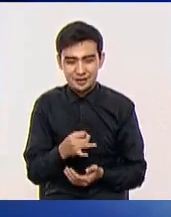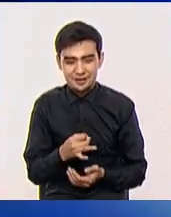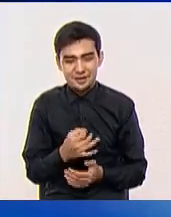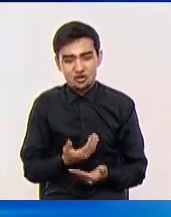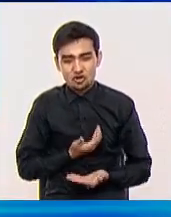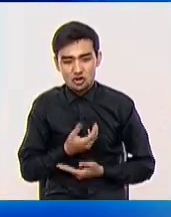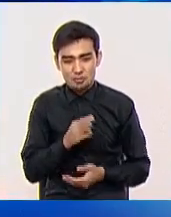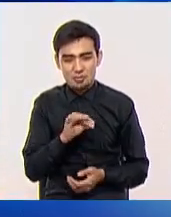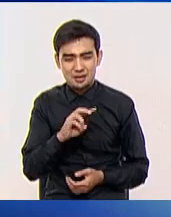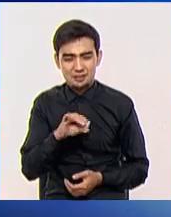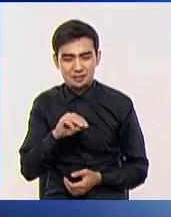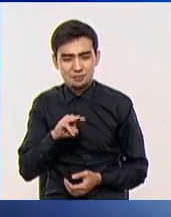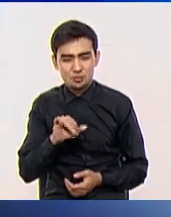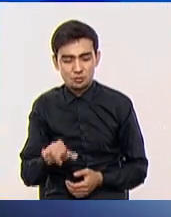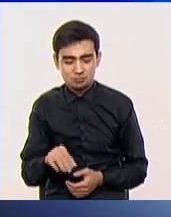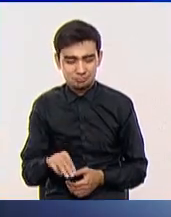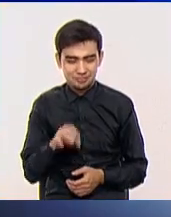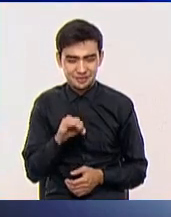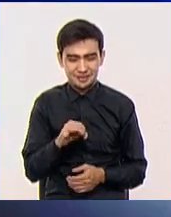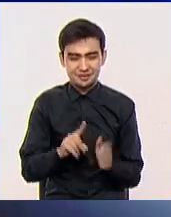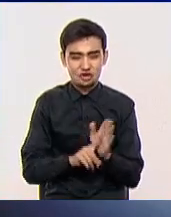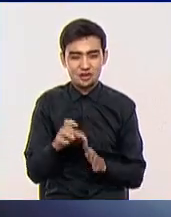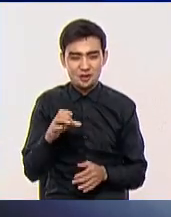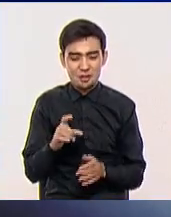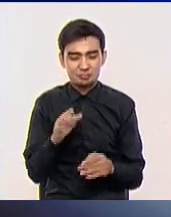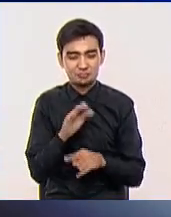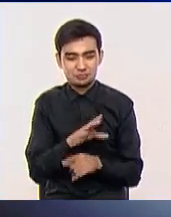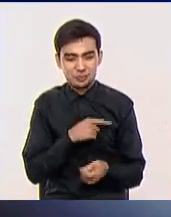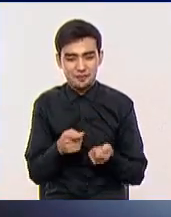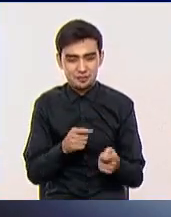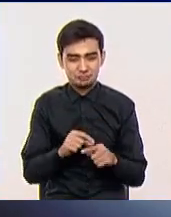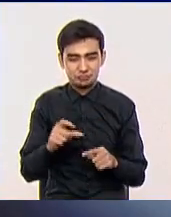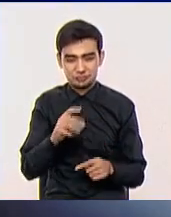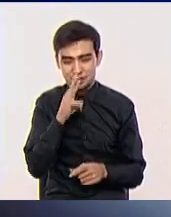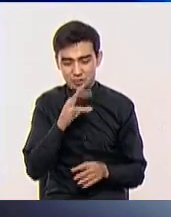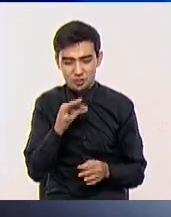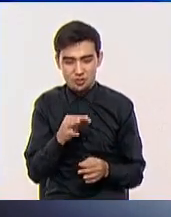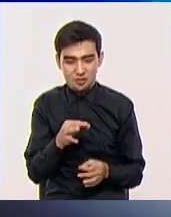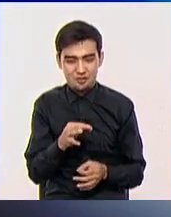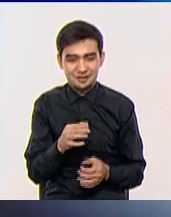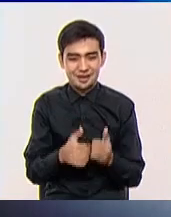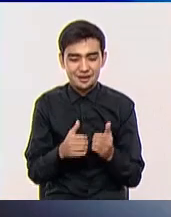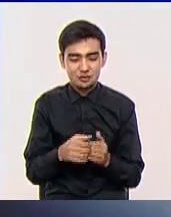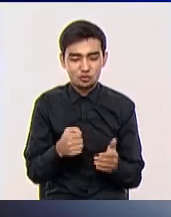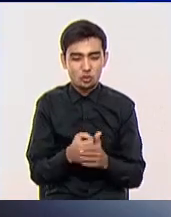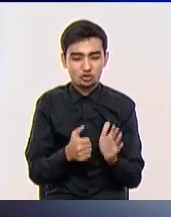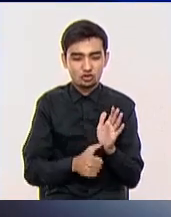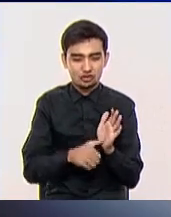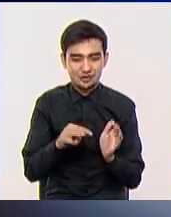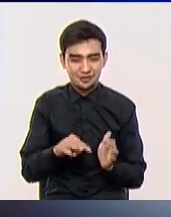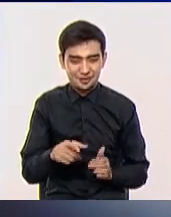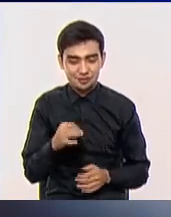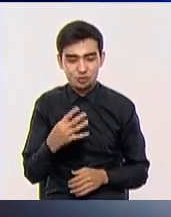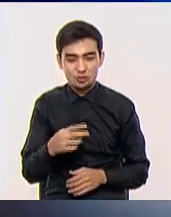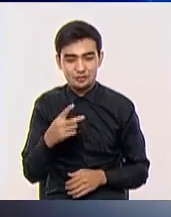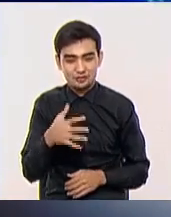прожиточный минимум. В начале сентября президент поручил правительству увеличить минимальную зарплату до 60 тысяч тенге.